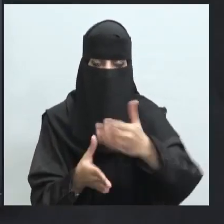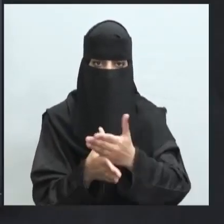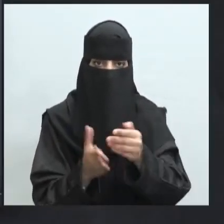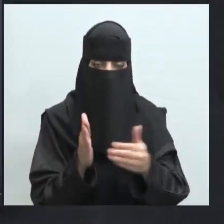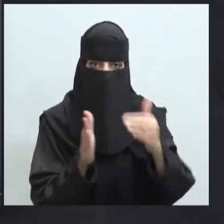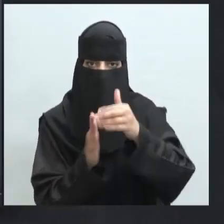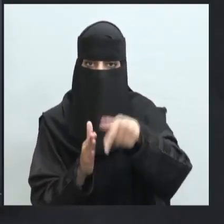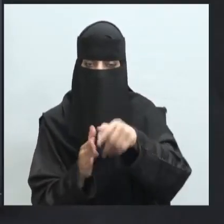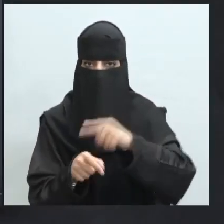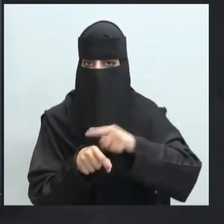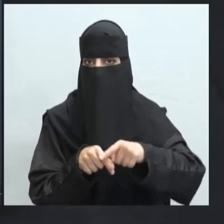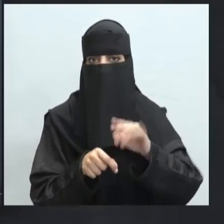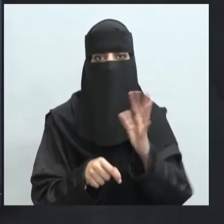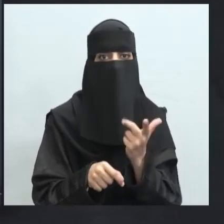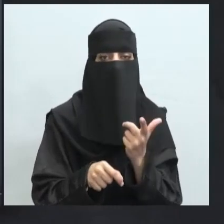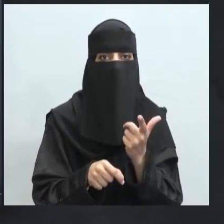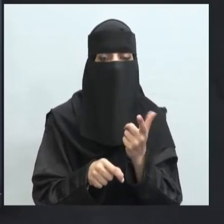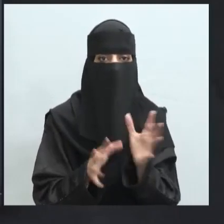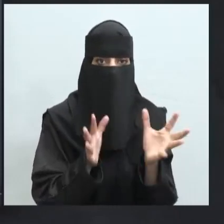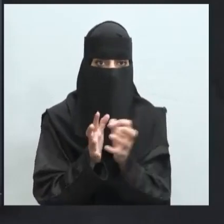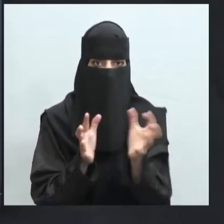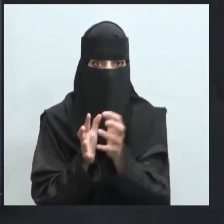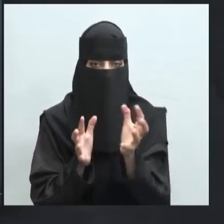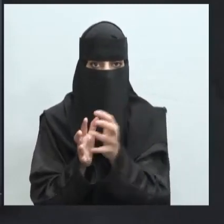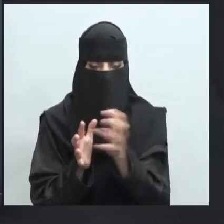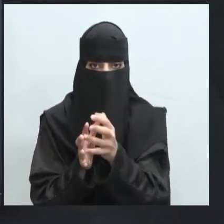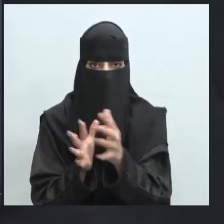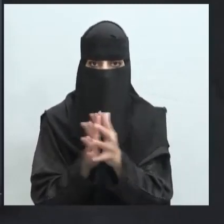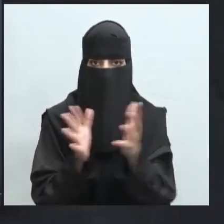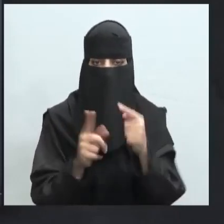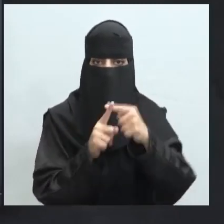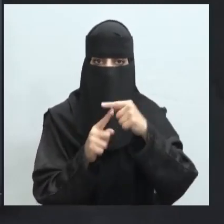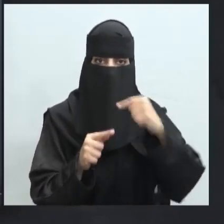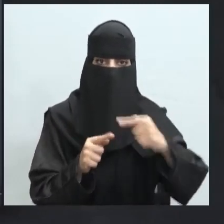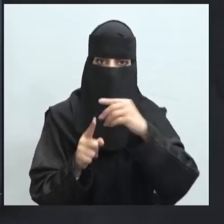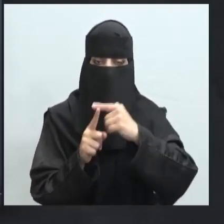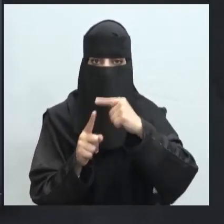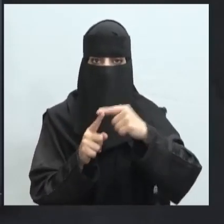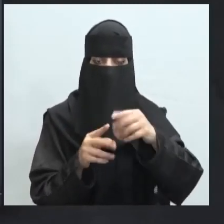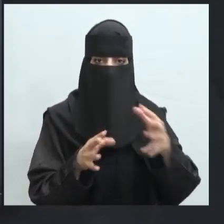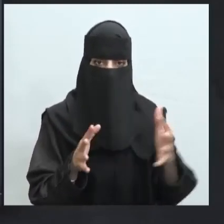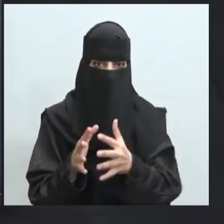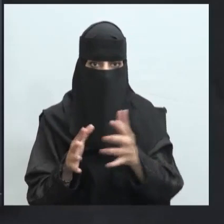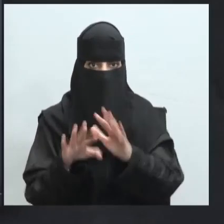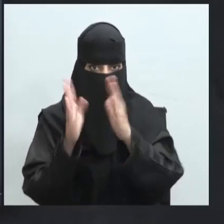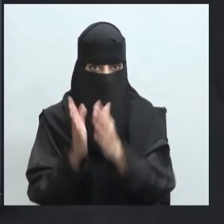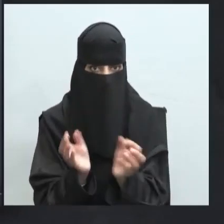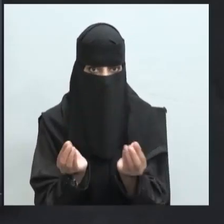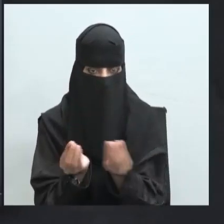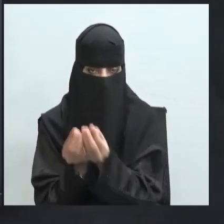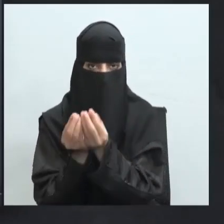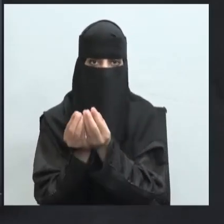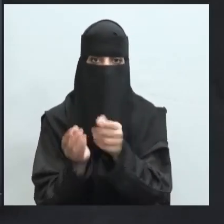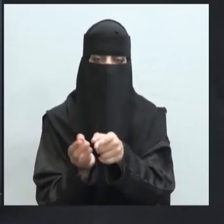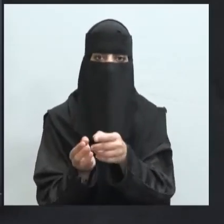ادى الى التجمع كبير للشحنات الكهربائيه على سطح جسمه هذه